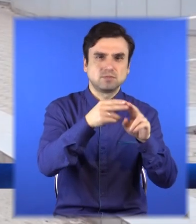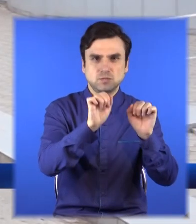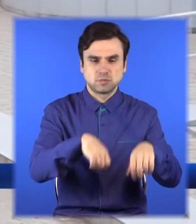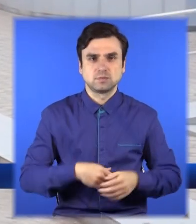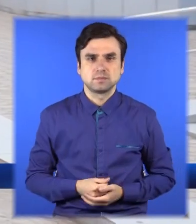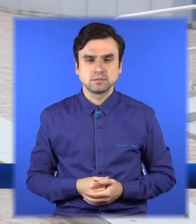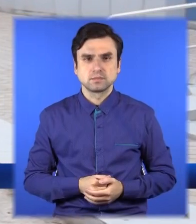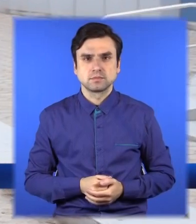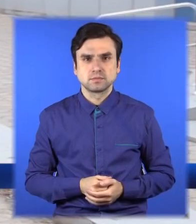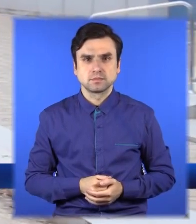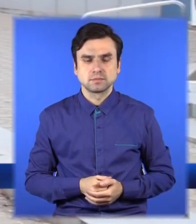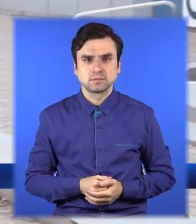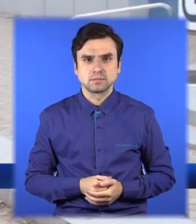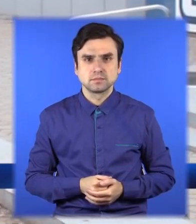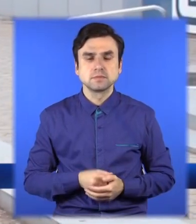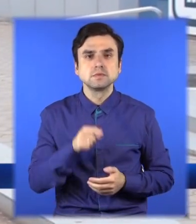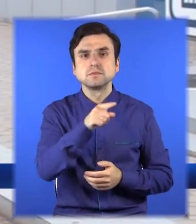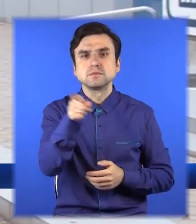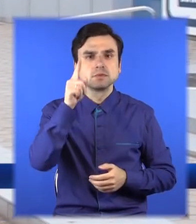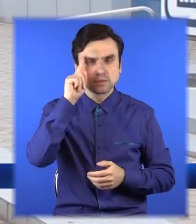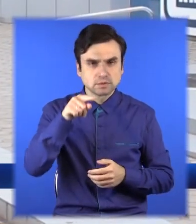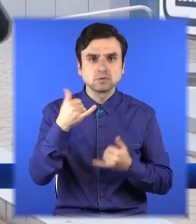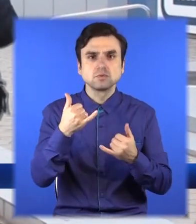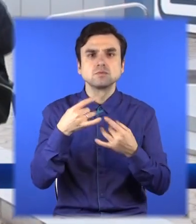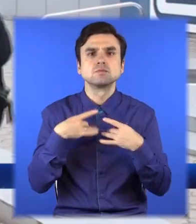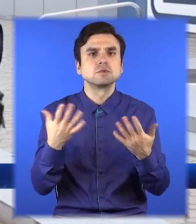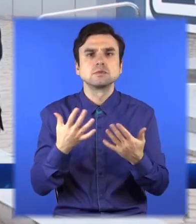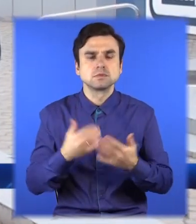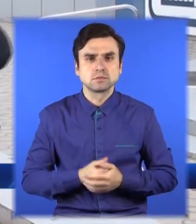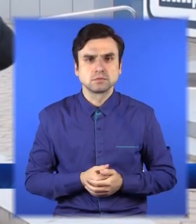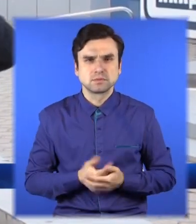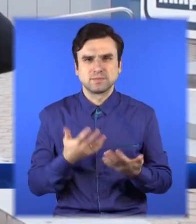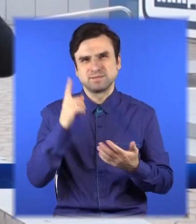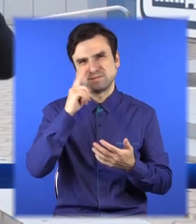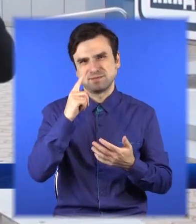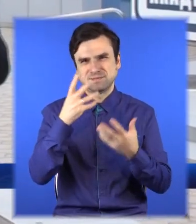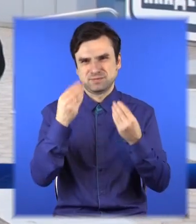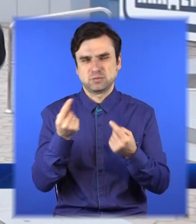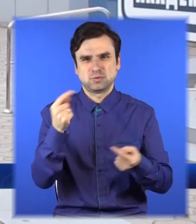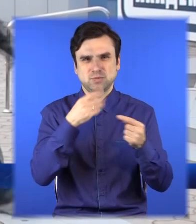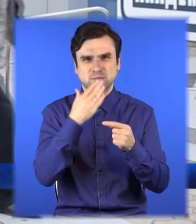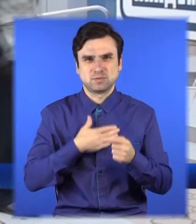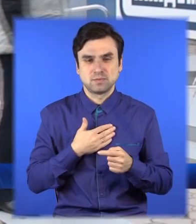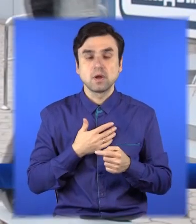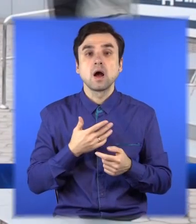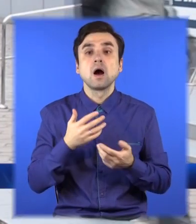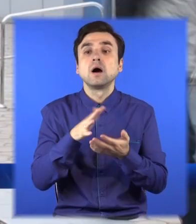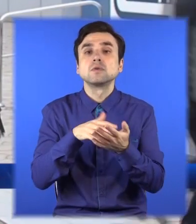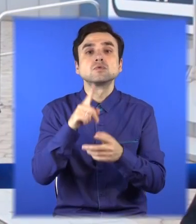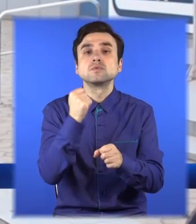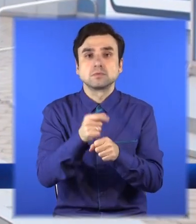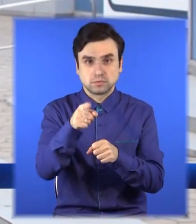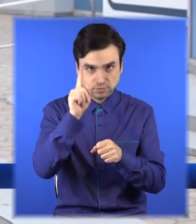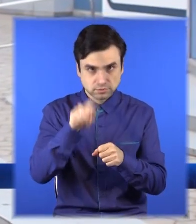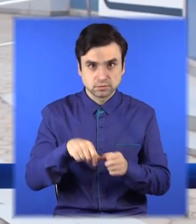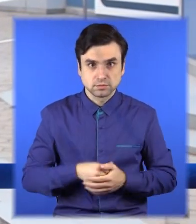його перші гості. А знаєте, що сьогодні за свято? Звісно. День Святого Валентина. А знаєте, що треба робити?